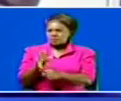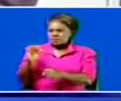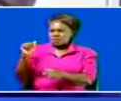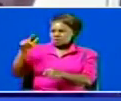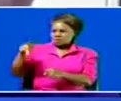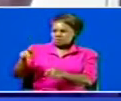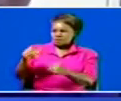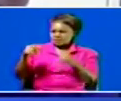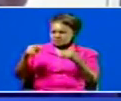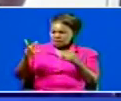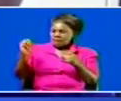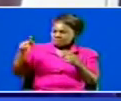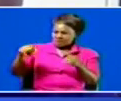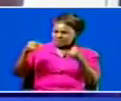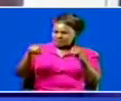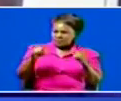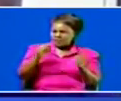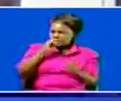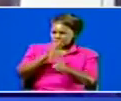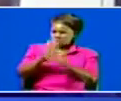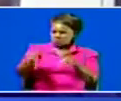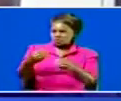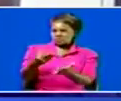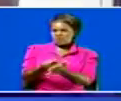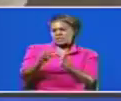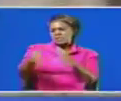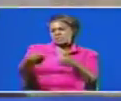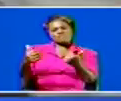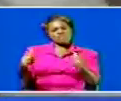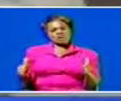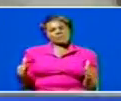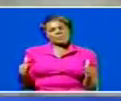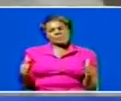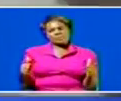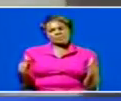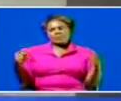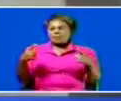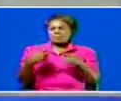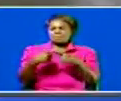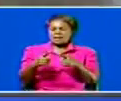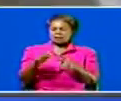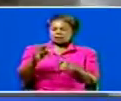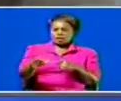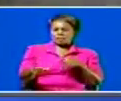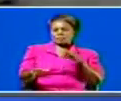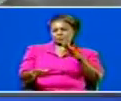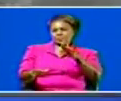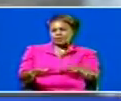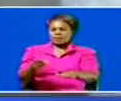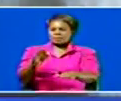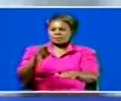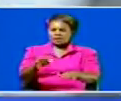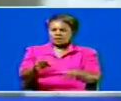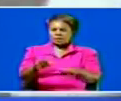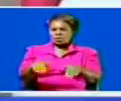alijaribu akatuambia, alituahidi atupatia pesa, mpaka wale wajitupatia pesa. Hata hivyo, ni hatua baada ya hatua, ikiwa